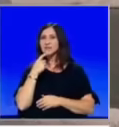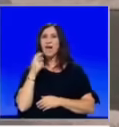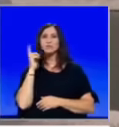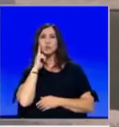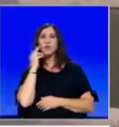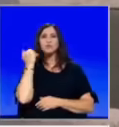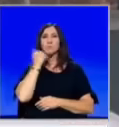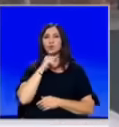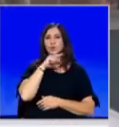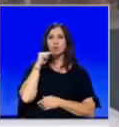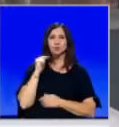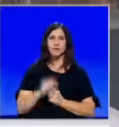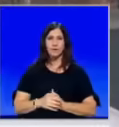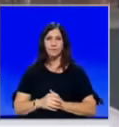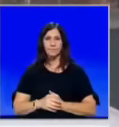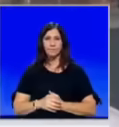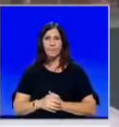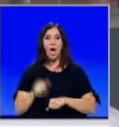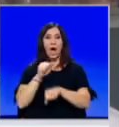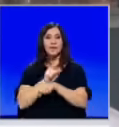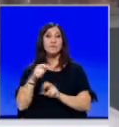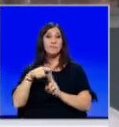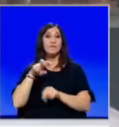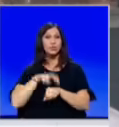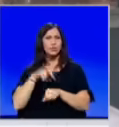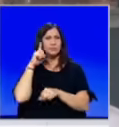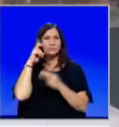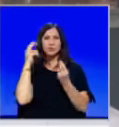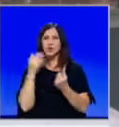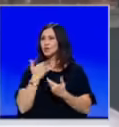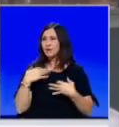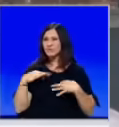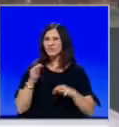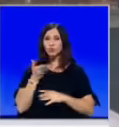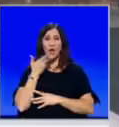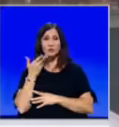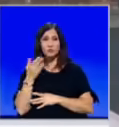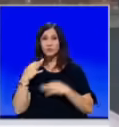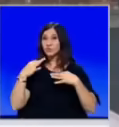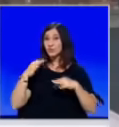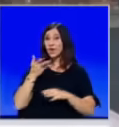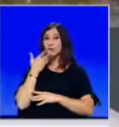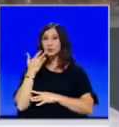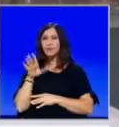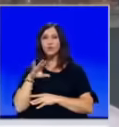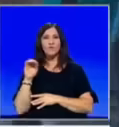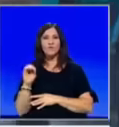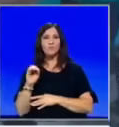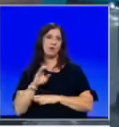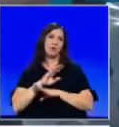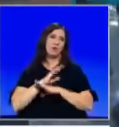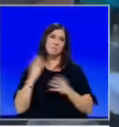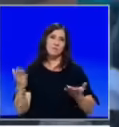в полза на Русия. Арестът на Павел Дуров означава, че няма свобода на словото. Свободата на словото в Европа е